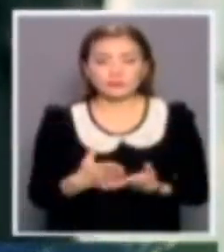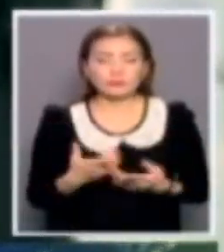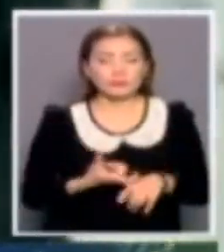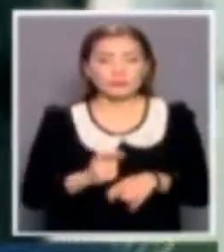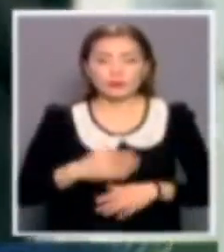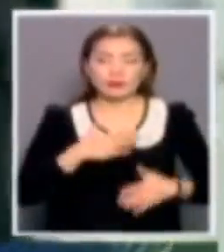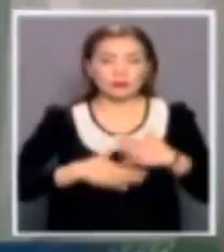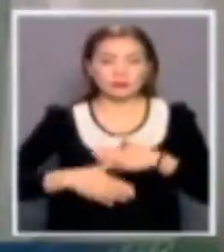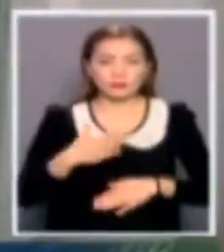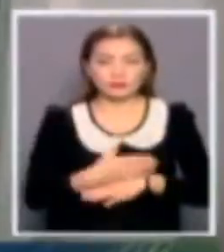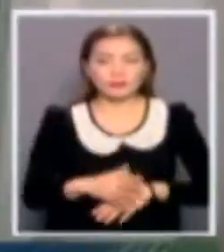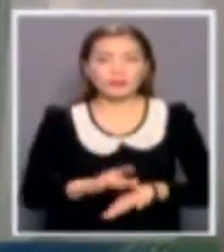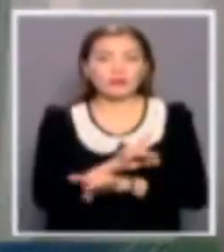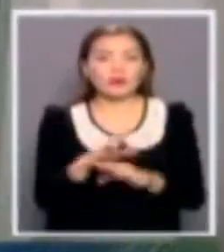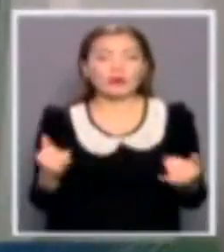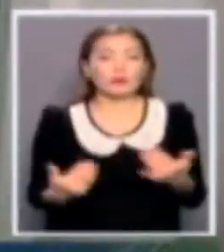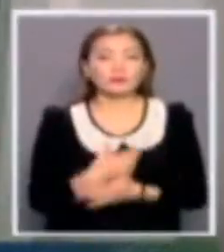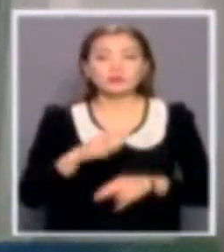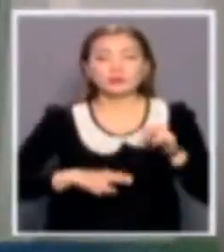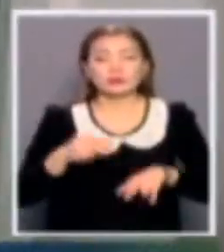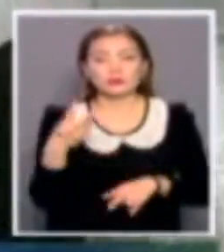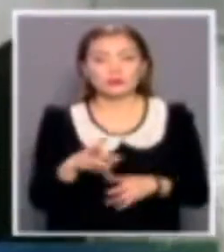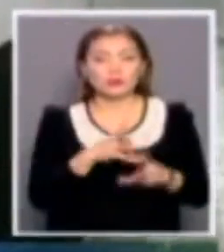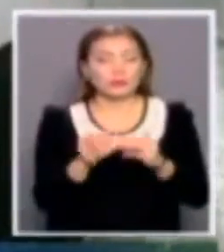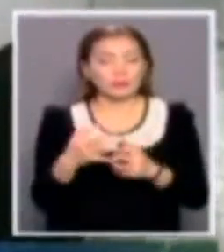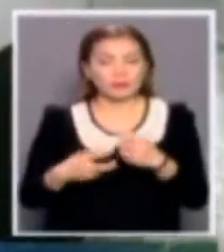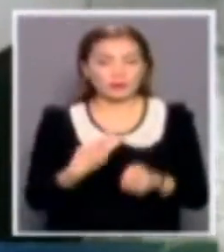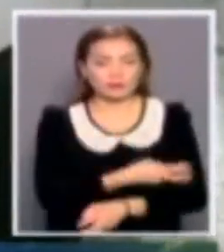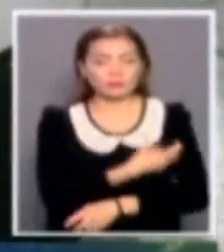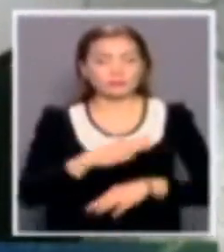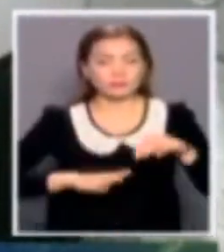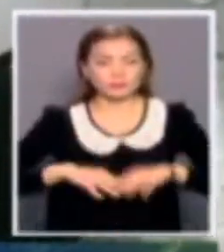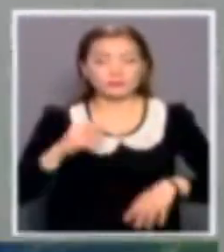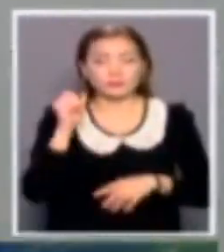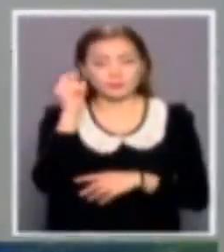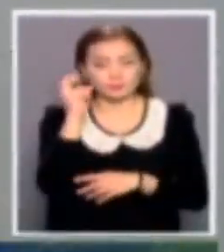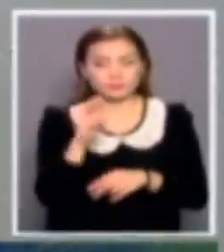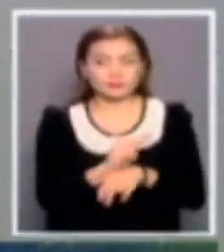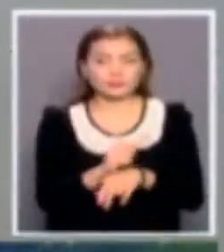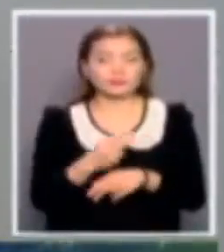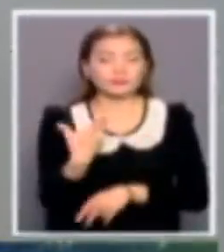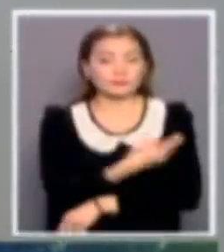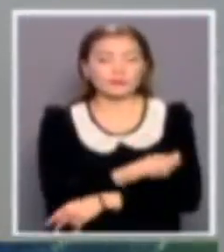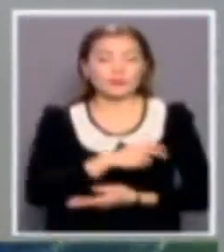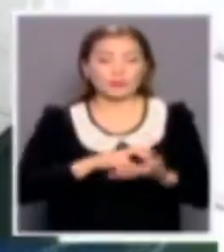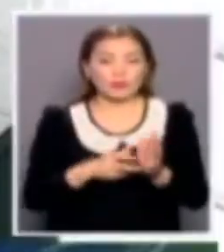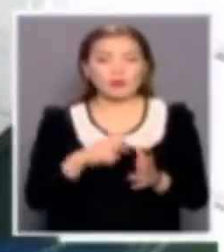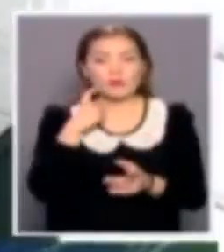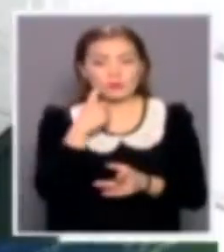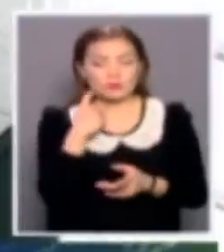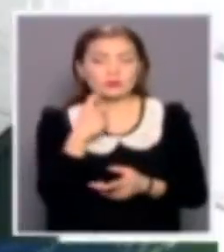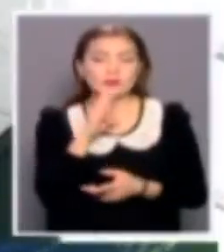өте қуаныштымыз. Айта кетейік, жаңа нысанда 3 жалпы дәрігерлік практика кабинеті, күндізгі стационар, егу және емшара,